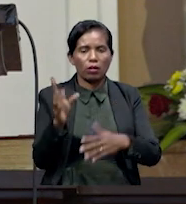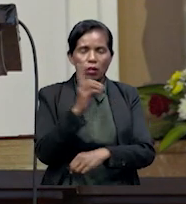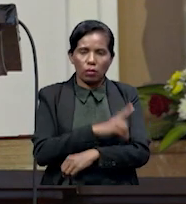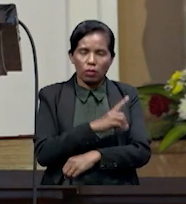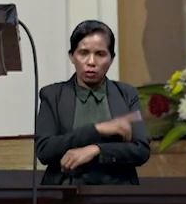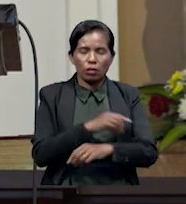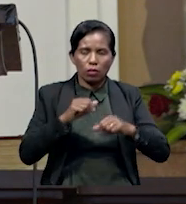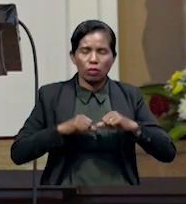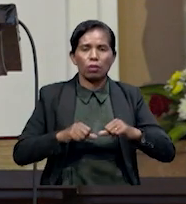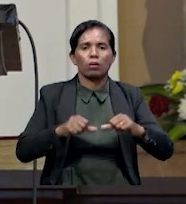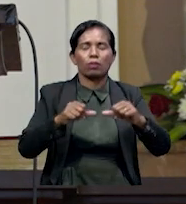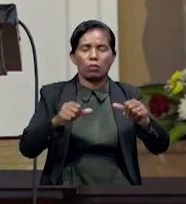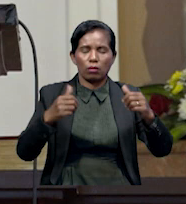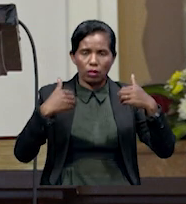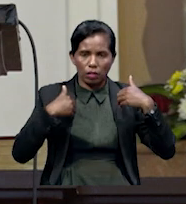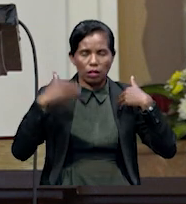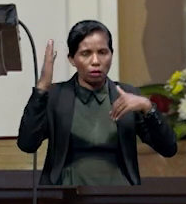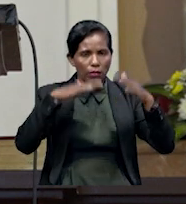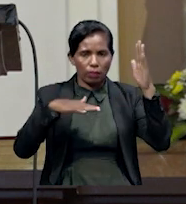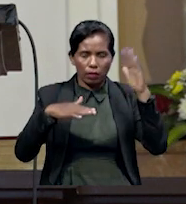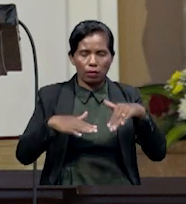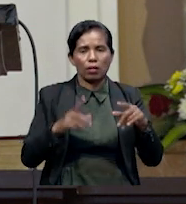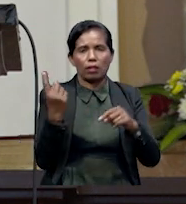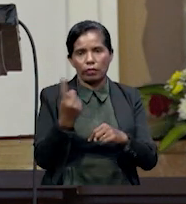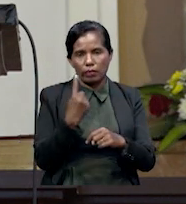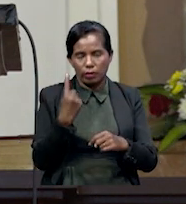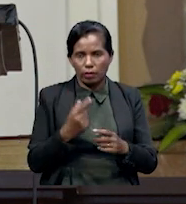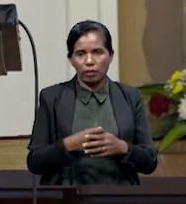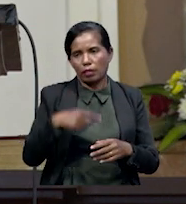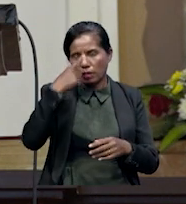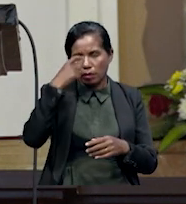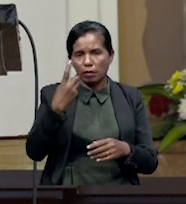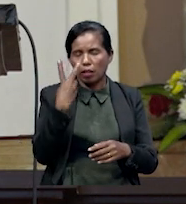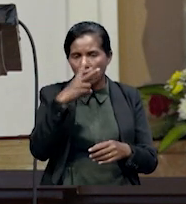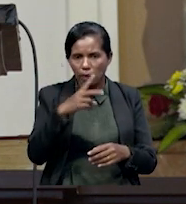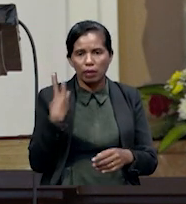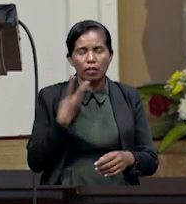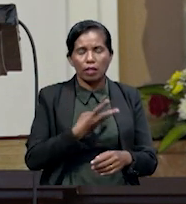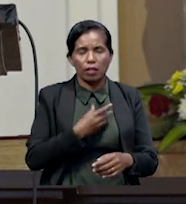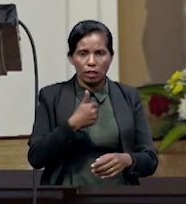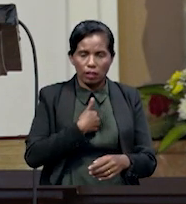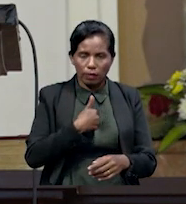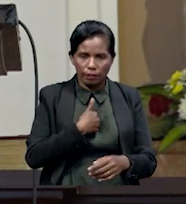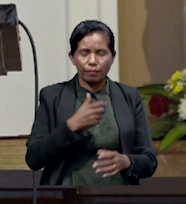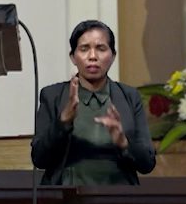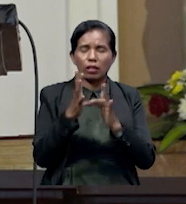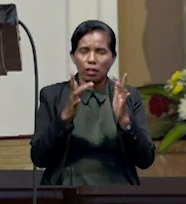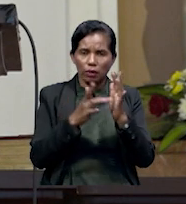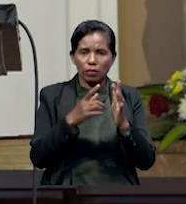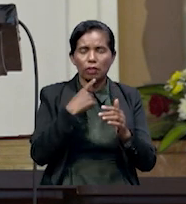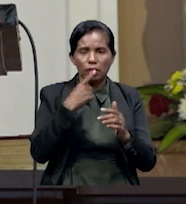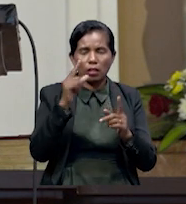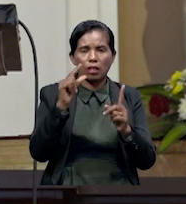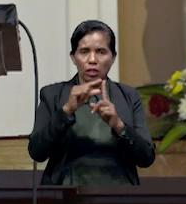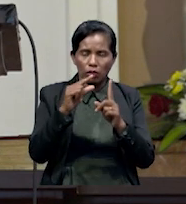continua acontece buat idane. Tahu su vida fale baita sarani, Jesus o imo sadik ita holi ofu